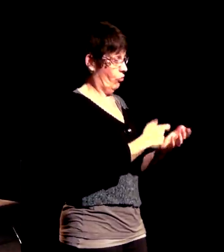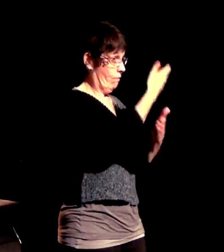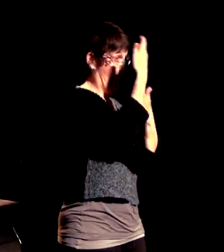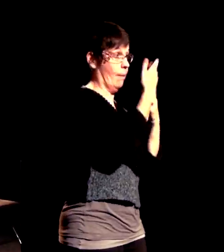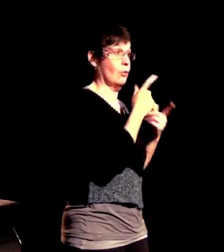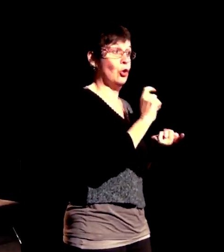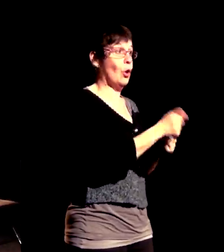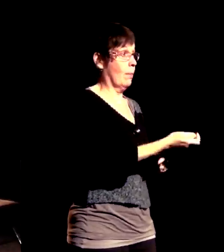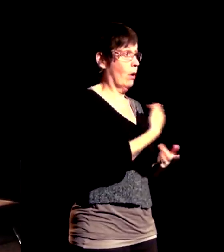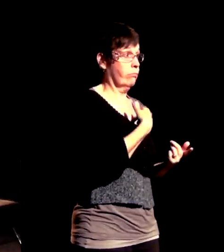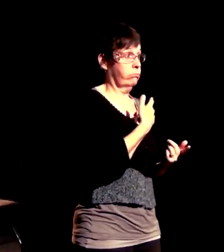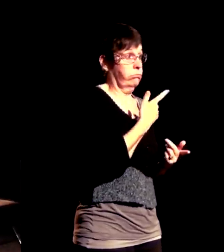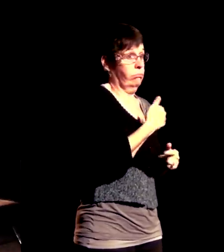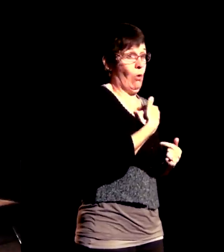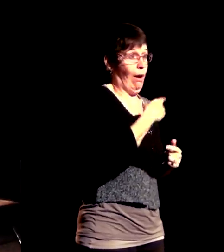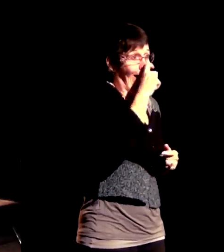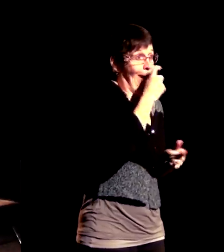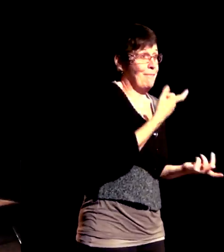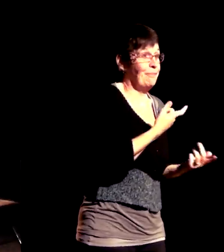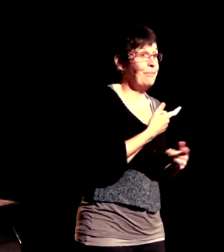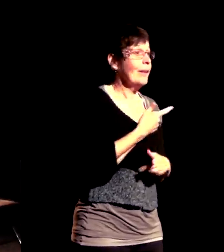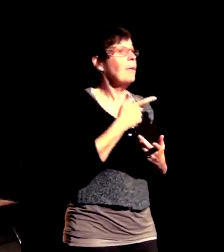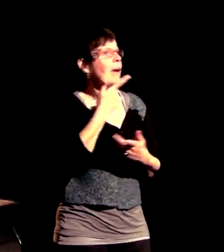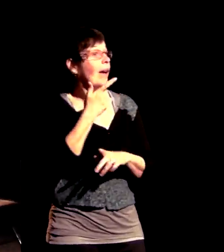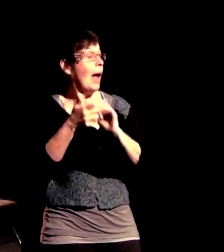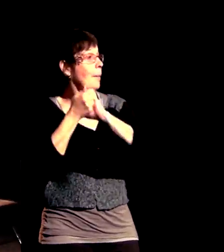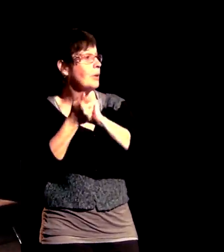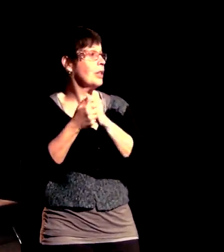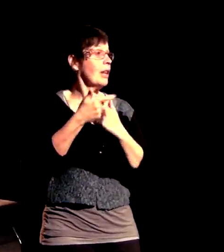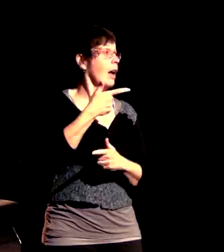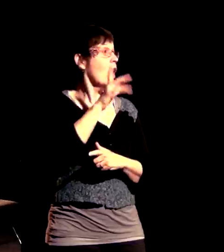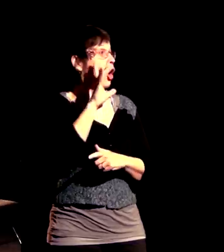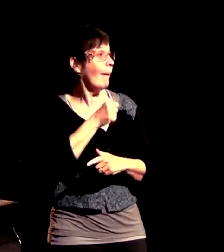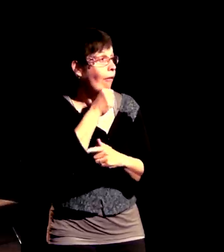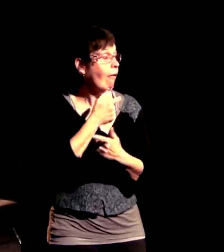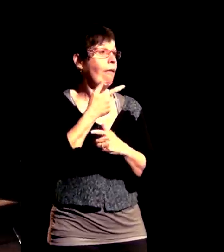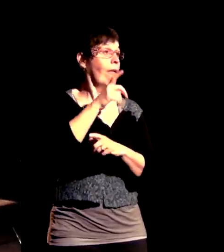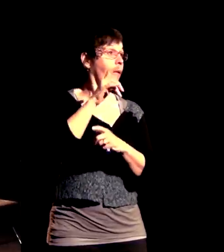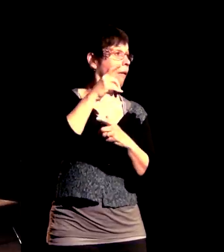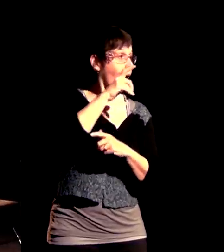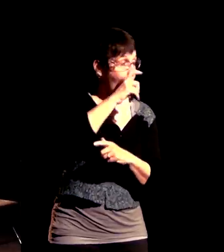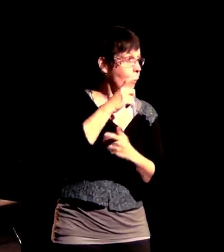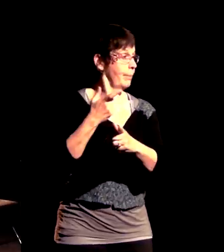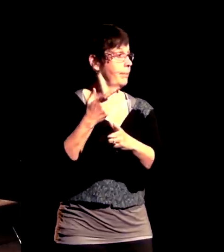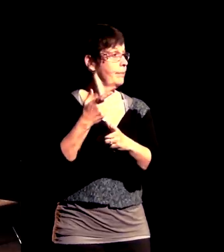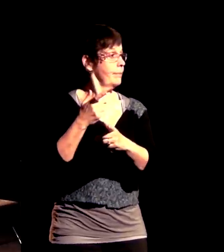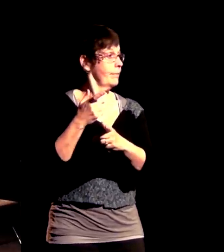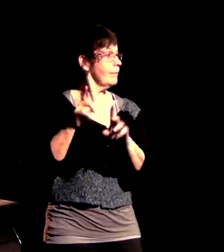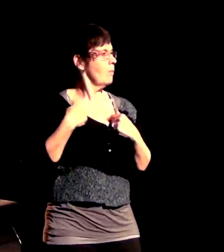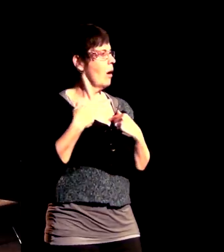arabe. Moi, tous mes potes qui ont deux grands-parents marocains ou algériens, ils sont arabes. Ils sont perçus comme arabes, discriminés comme arabes. Moi, non. Moi, je suis blanc.